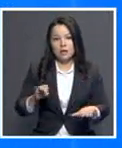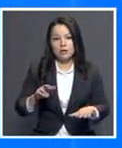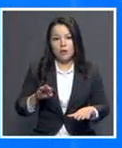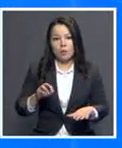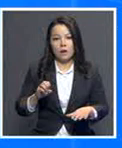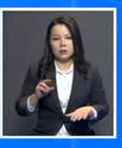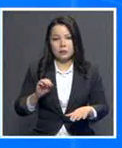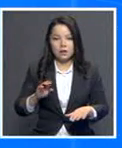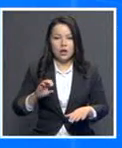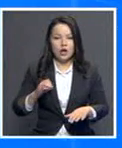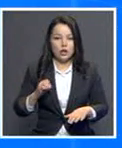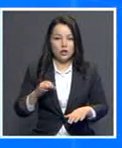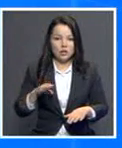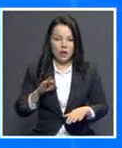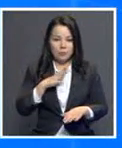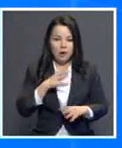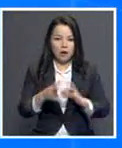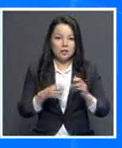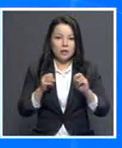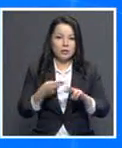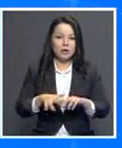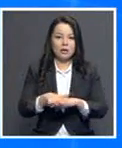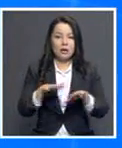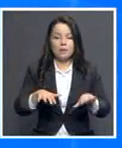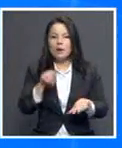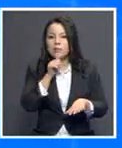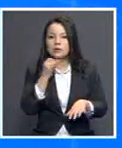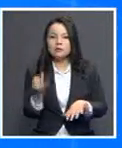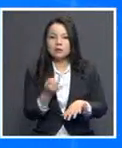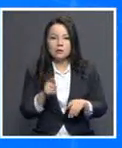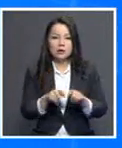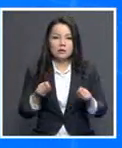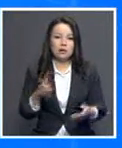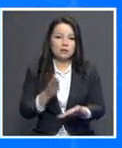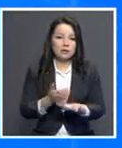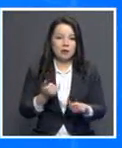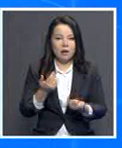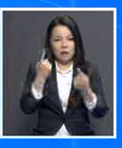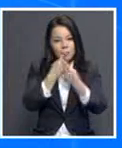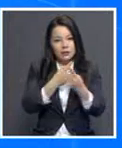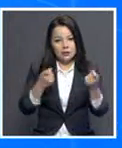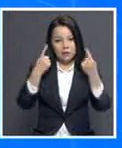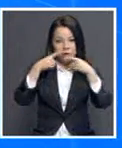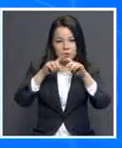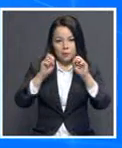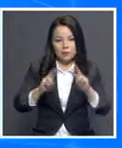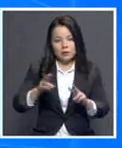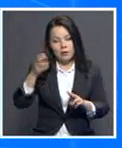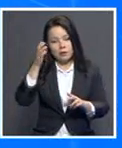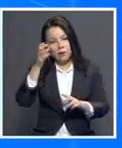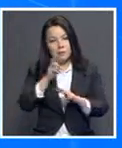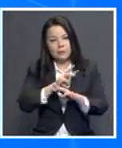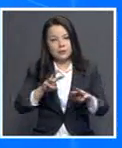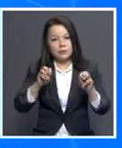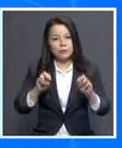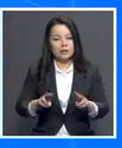Asia халықаралық компьютерлік жобалары байқауына қатысып, бақ сынамақшы. Ақпараттық технология саласындағы бұл ауқымды шара Білім және ғылым министрлігі